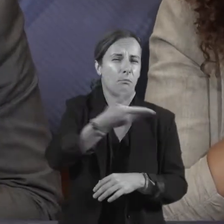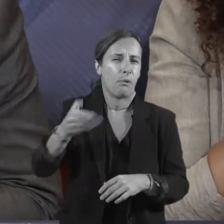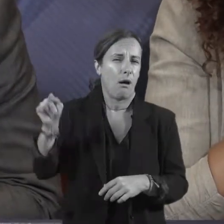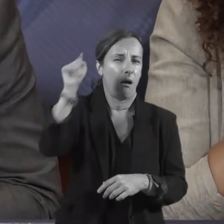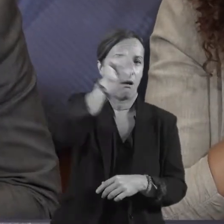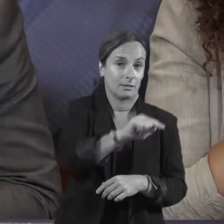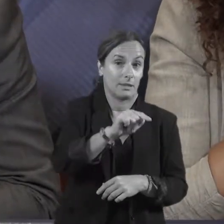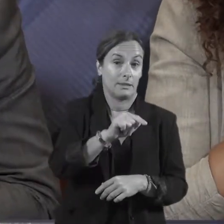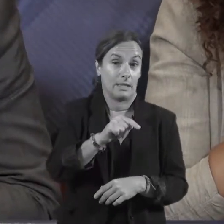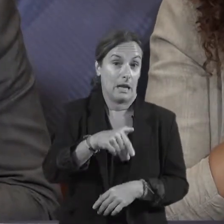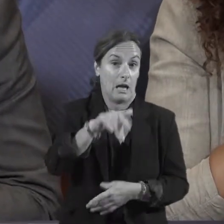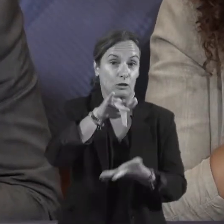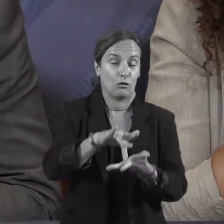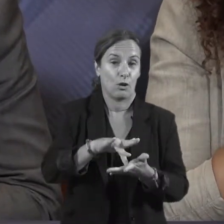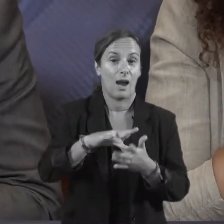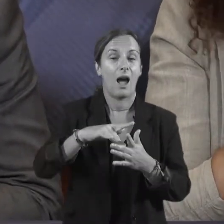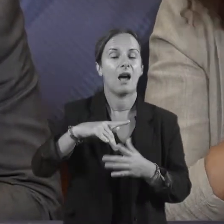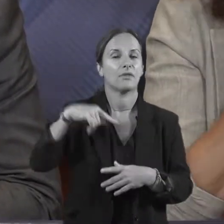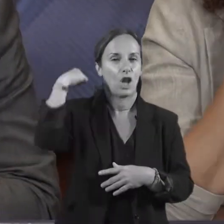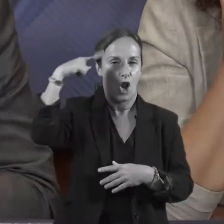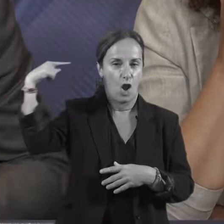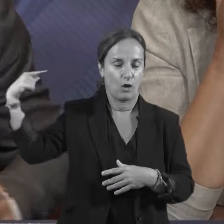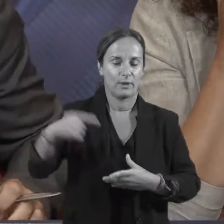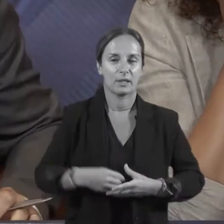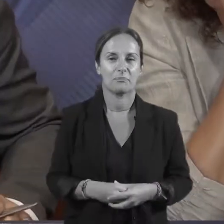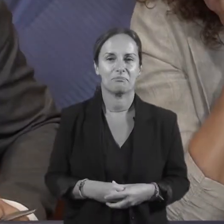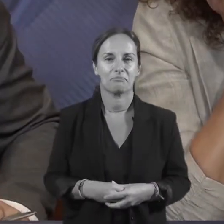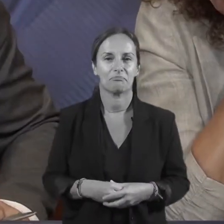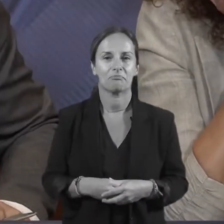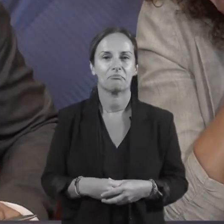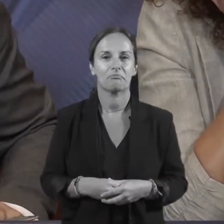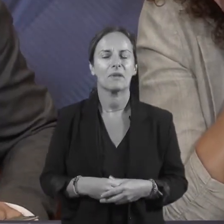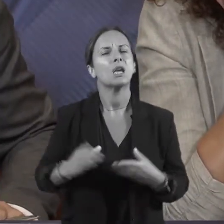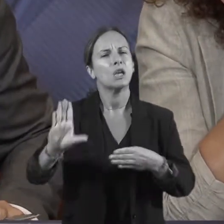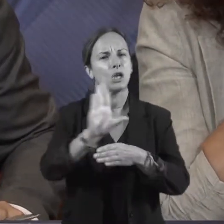Market. Aquesta acció que anem a presentar avui deriva del